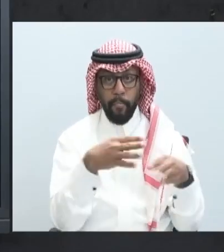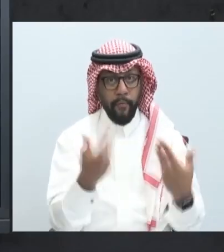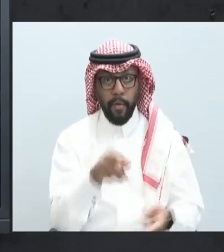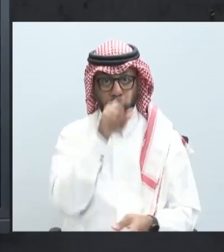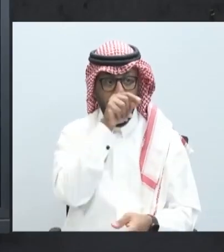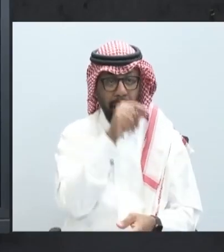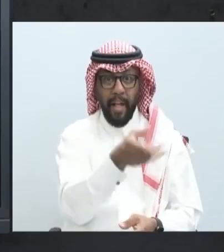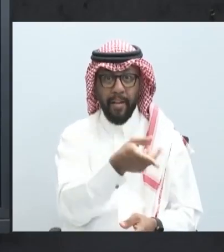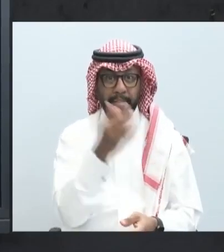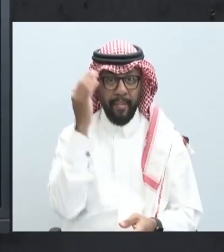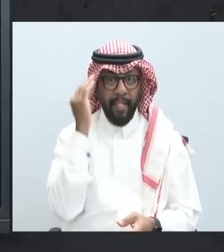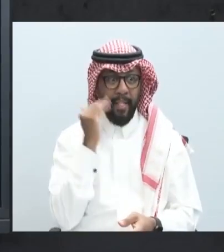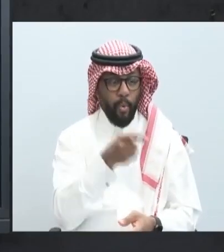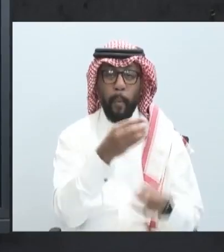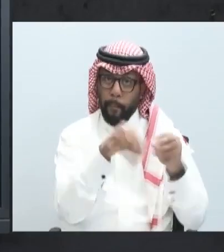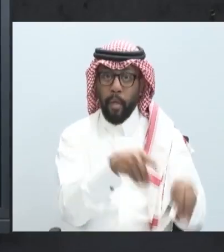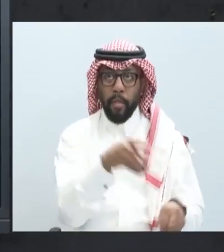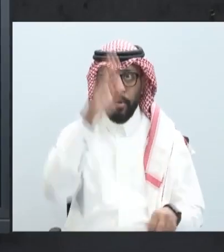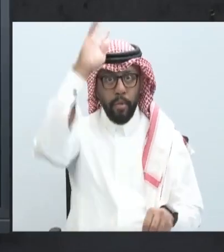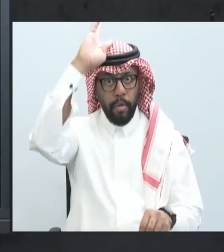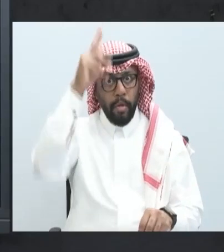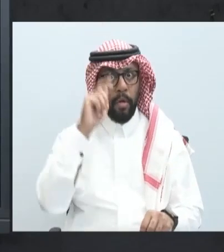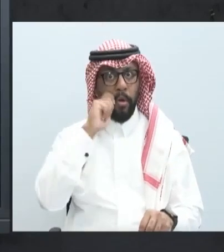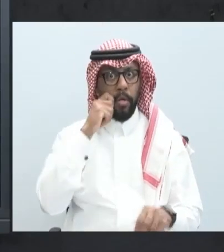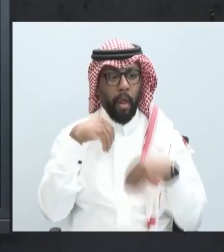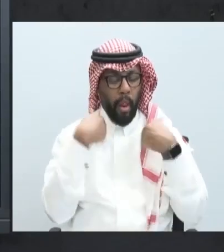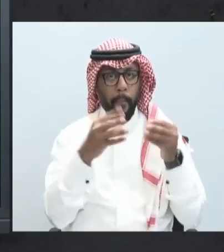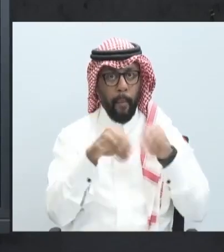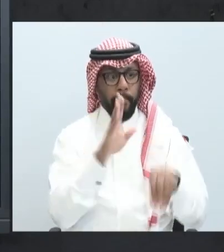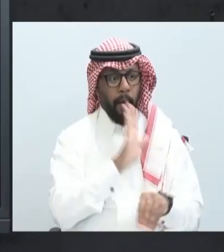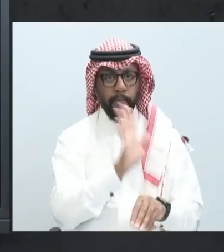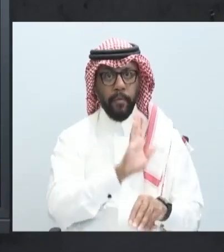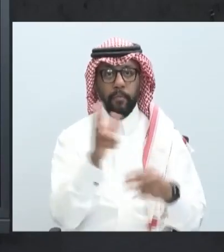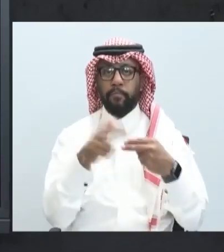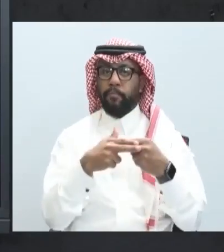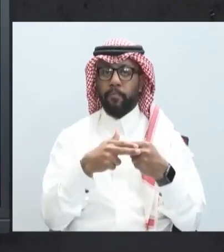الانسان لعصم ذهنه من الوقوع في الخطا